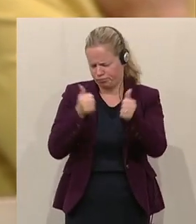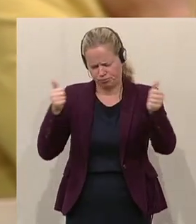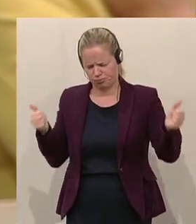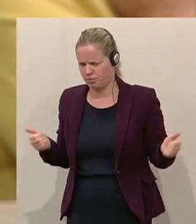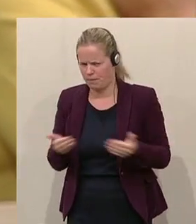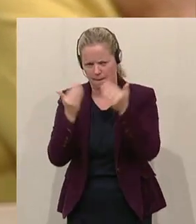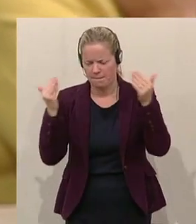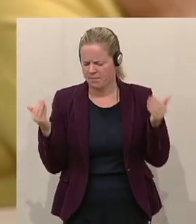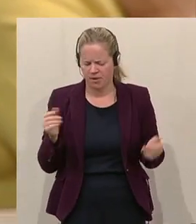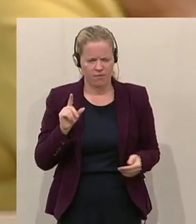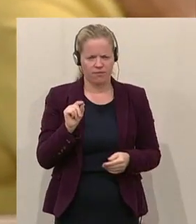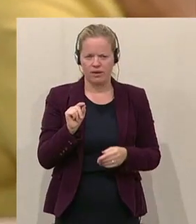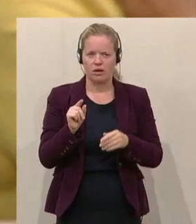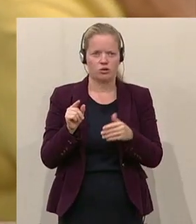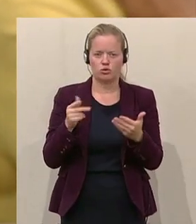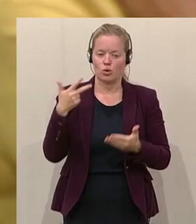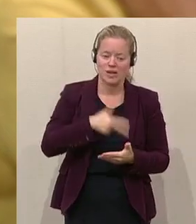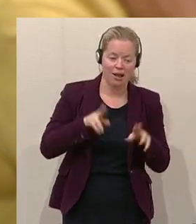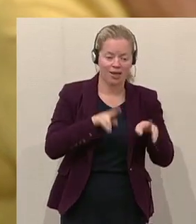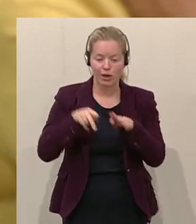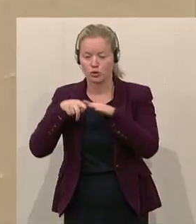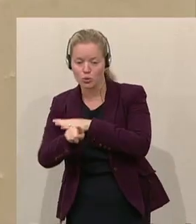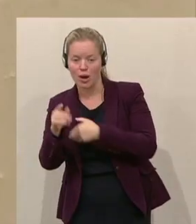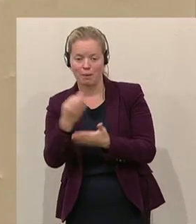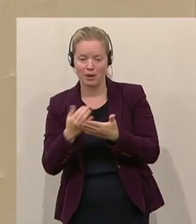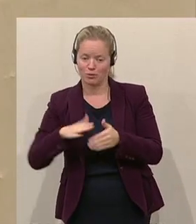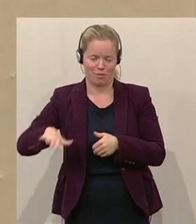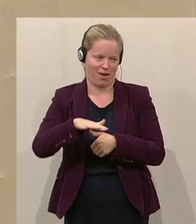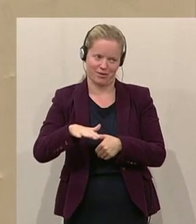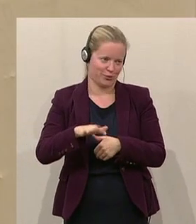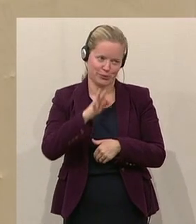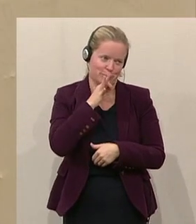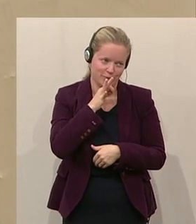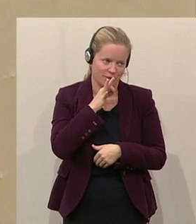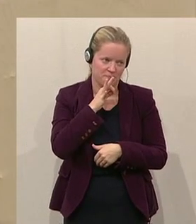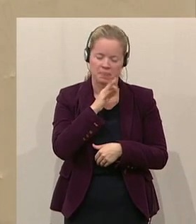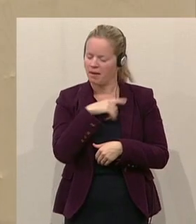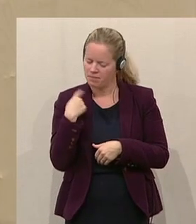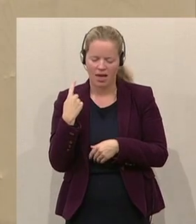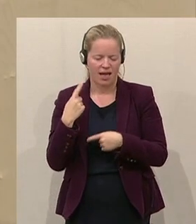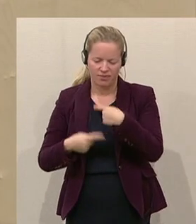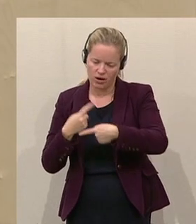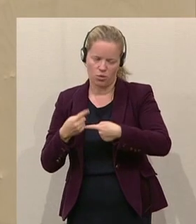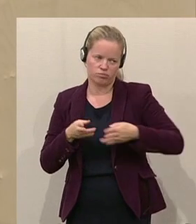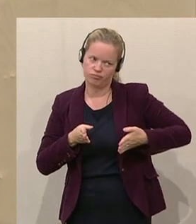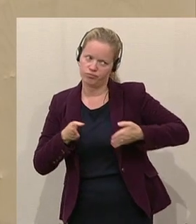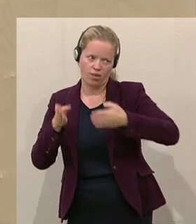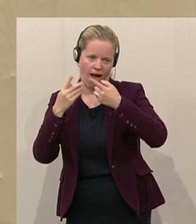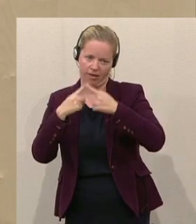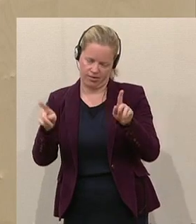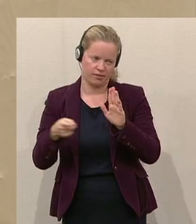von sozialgerechtem Zugang zu unserem Bildungswesen. Da haben wir die Entwicklung eher in eine andere Richtung, das ist definitiv abzulehnen. Für